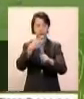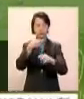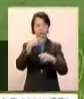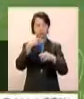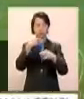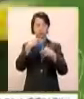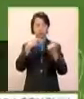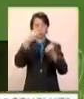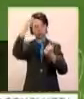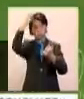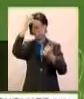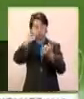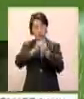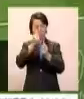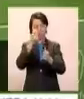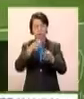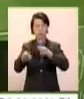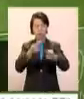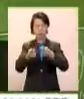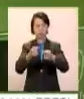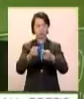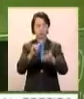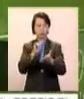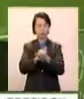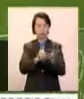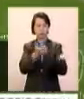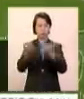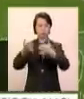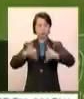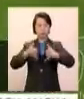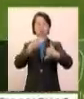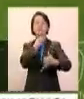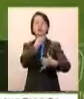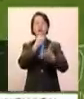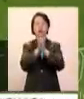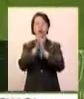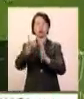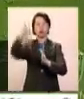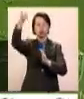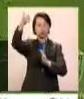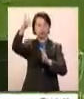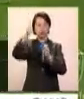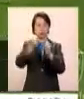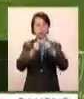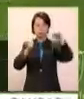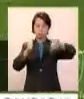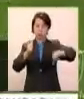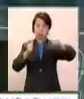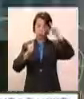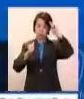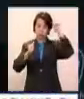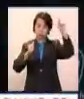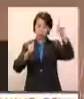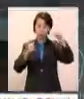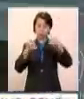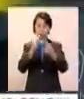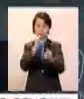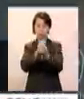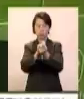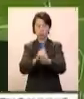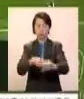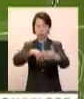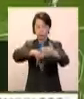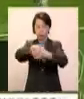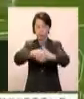The Red Giants. Kali ini pengendali kelahiran Yugoslavia itu membawa Perak muncul juara dengan menjinakkan Terengganu menerusi aksi penentuan sepakan